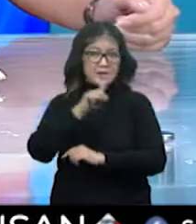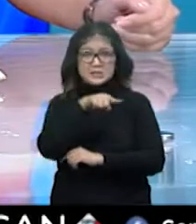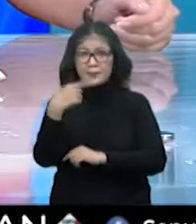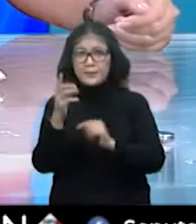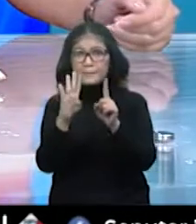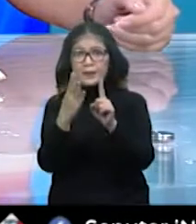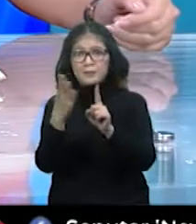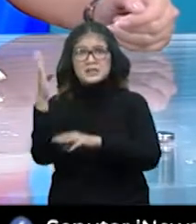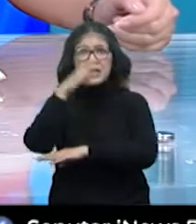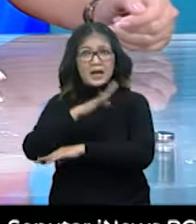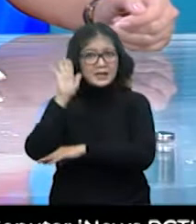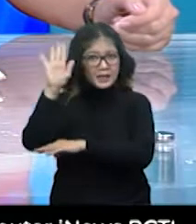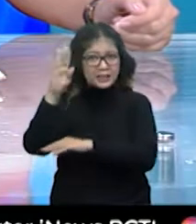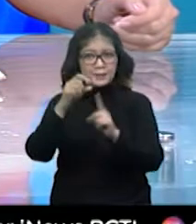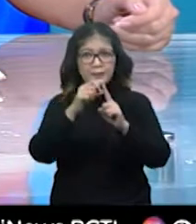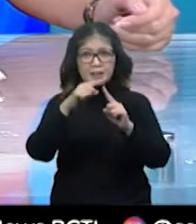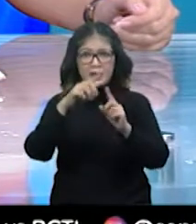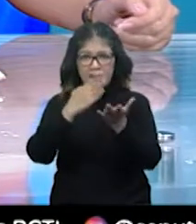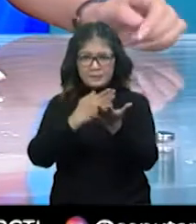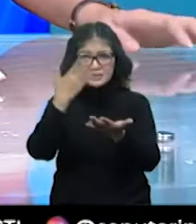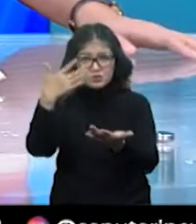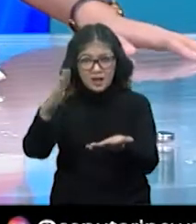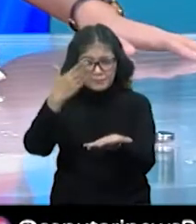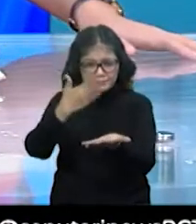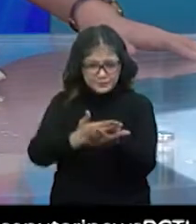setelah 20 siswa positif COVID-19.